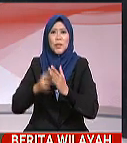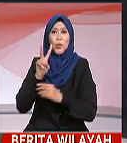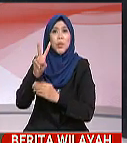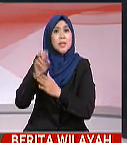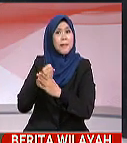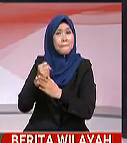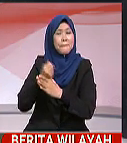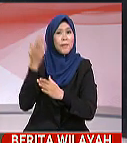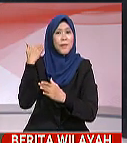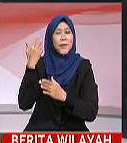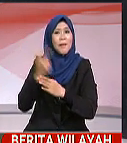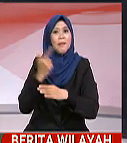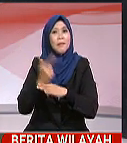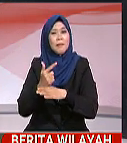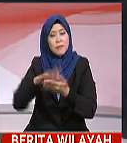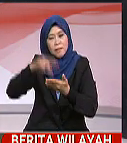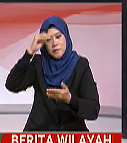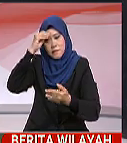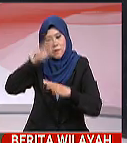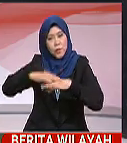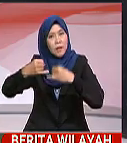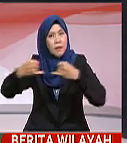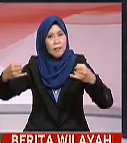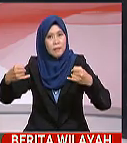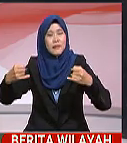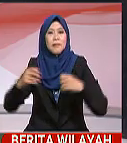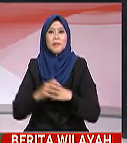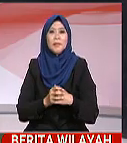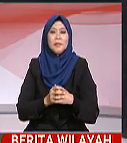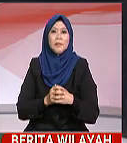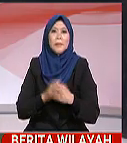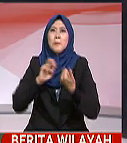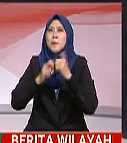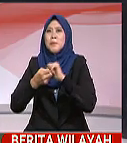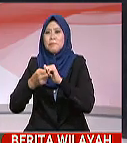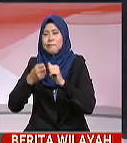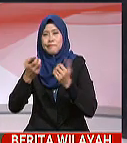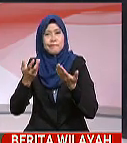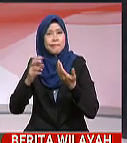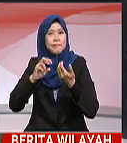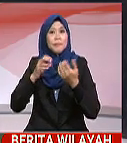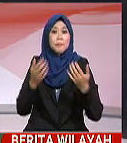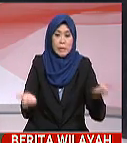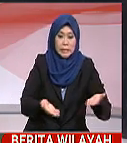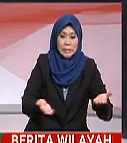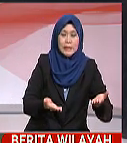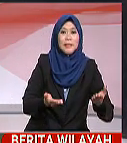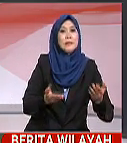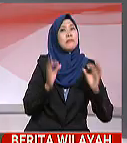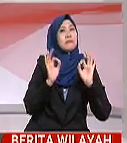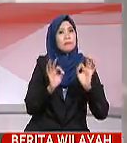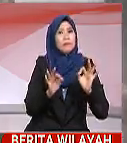saya menjalani pembelajaran atas talian. Jadi masa sudut komuniti pelajar ini walaupun sederhana tapi dia menjawab